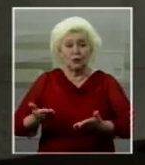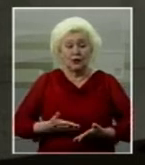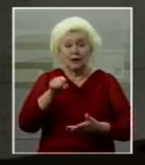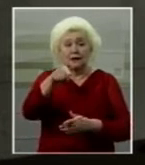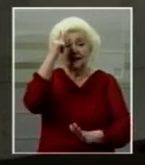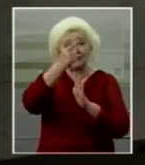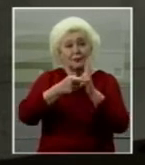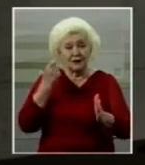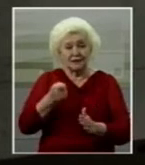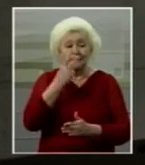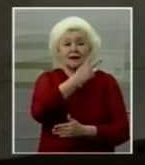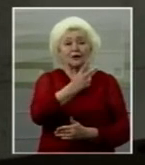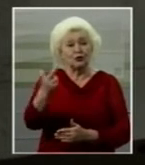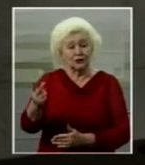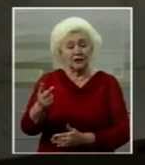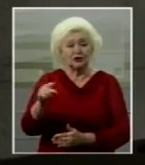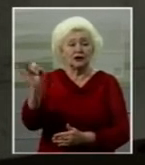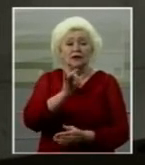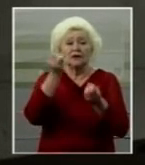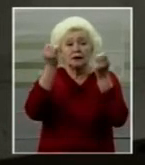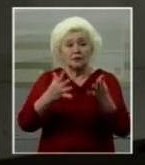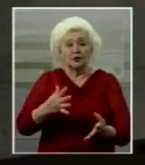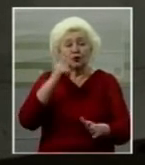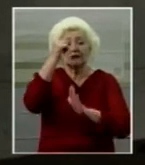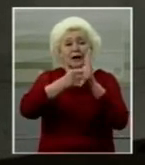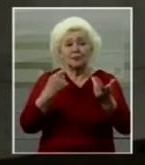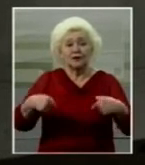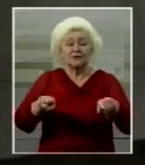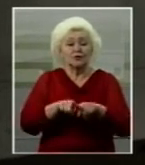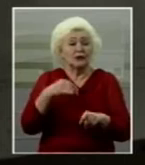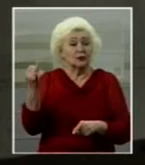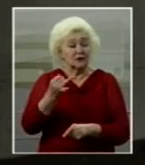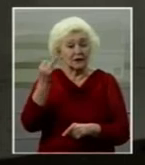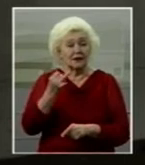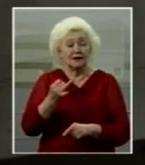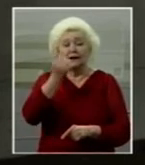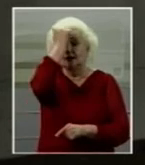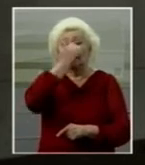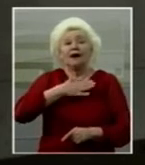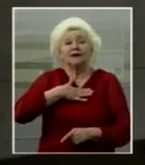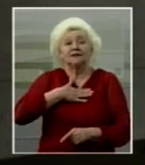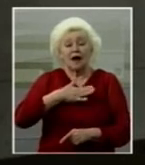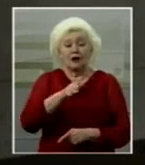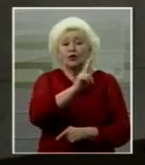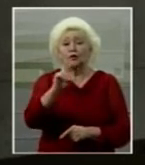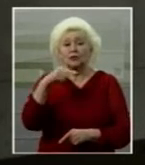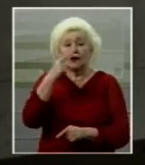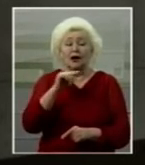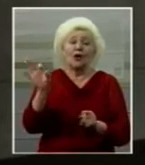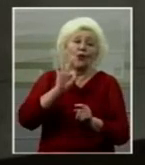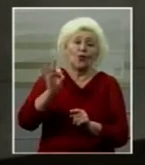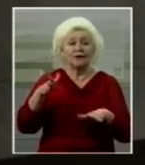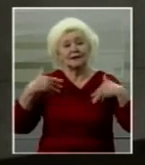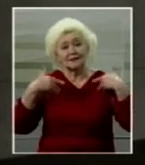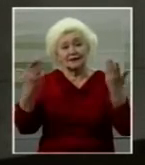тебе пізнають глядачі, і не просто пізнають як якусь цікавинку, а дякують. Хтось каже: «Ой,